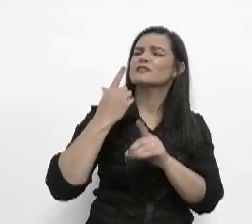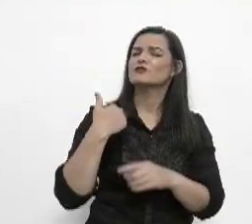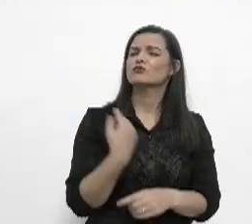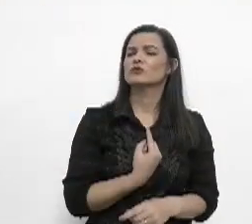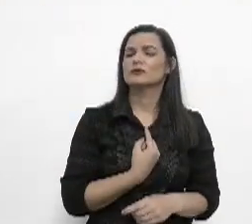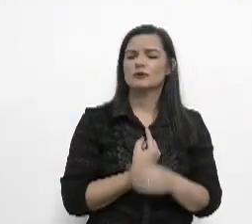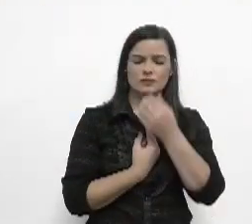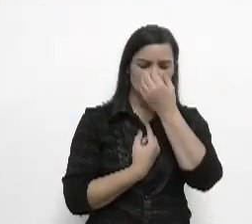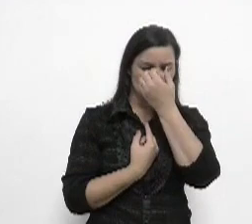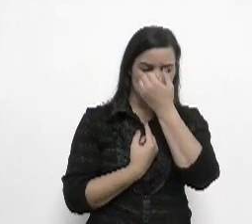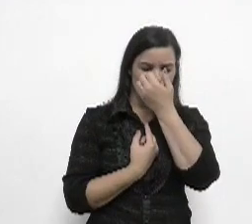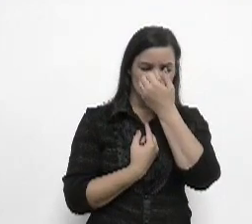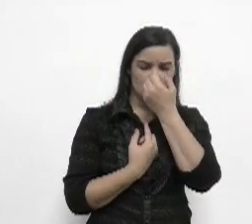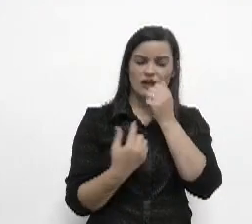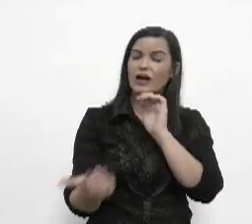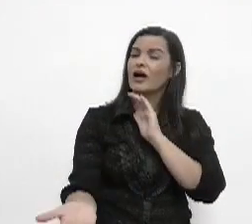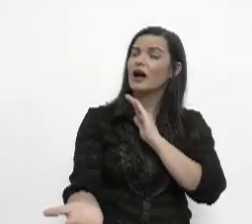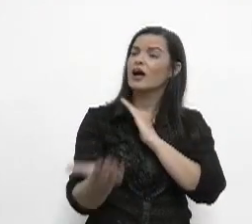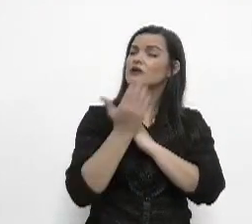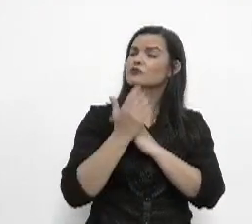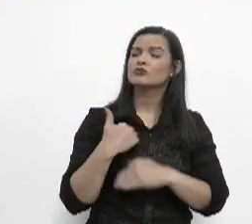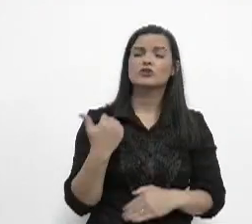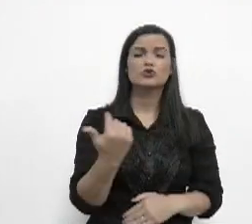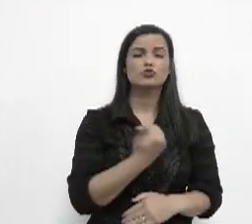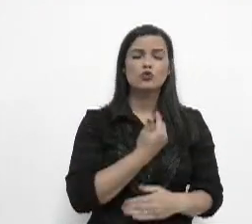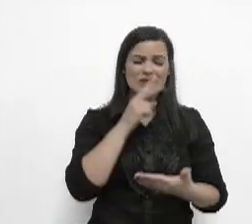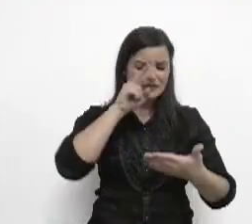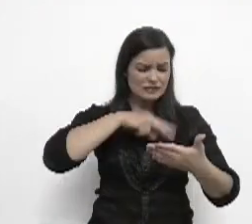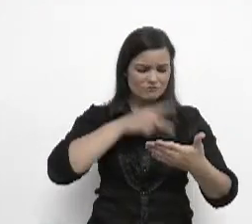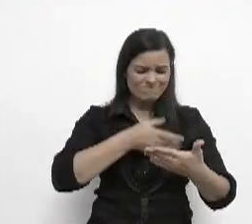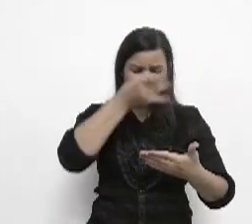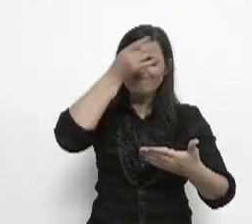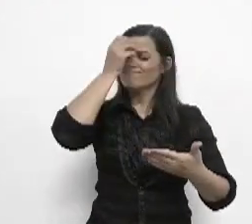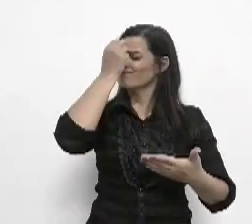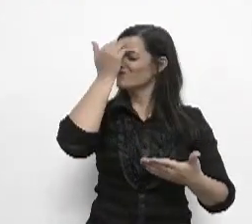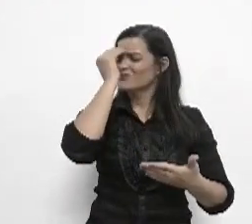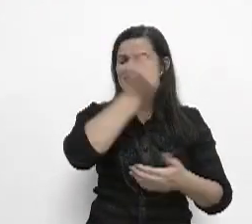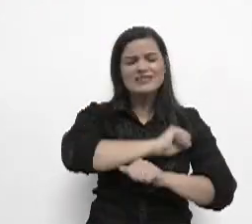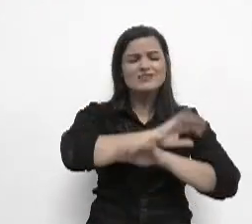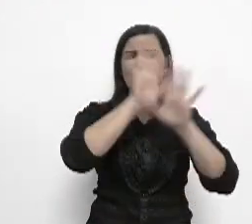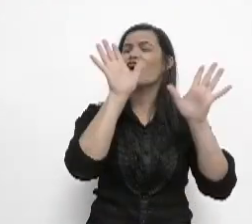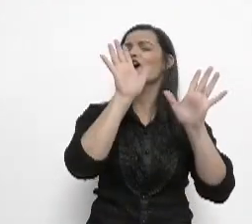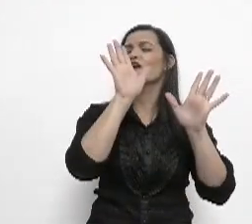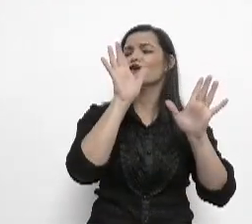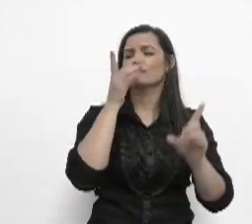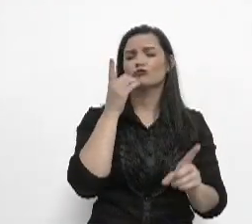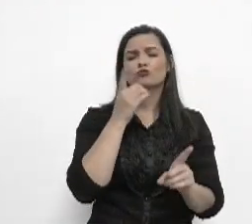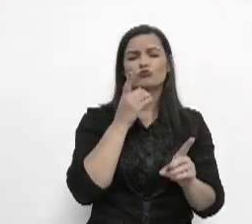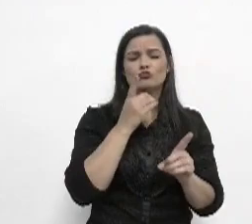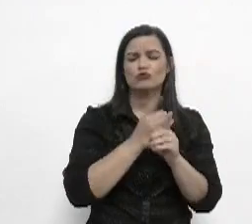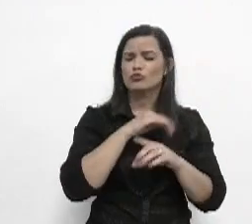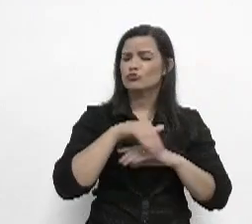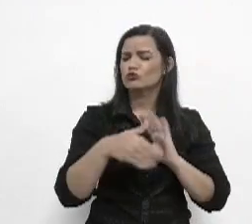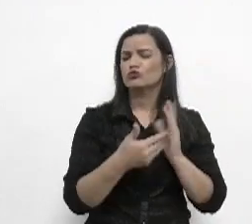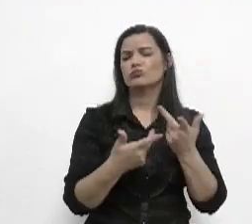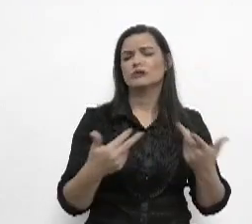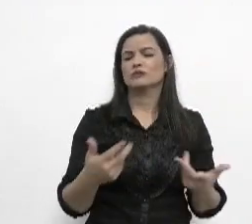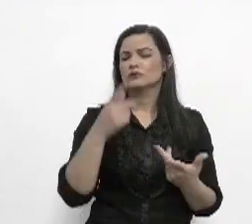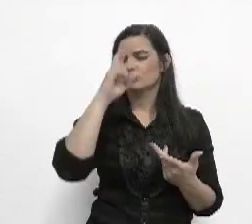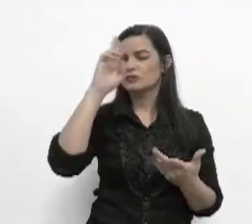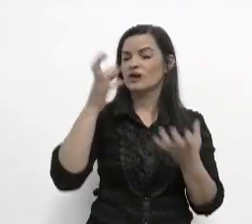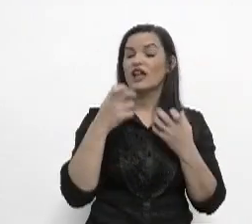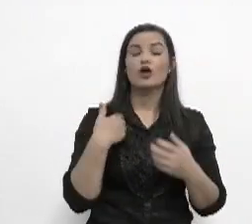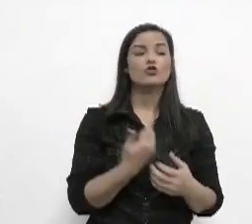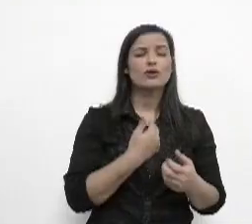que 주옵소서. nós possamos nos encontrar por meio desses textos que vêm de Ti. 이 시간을 성령님께 온전히 맡깁니다. Nós entregamos tudo em